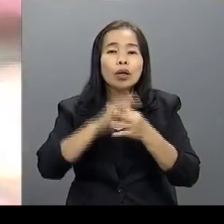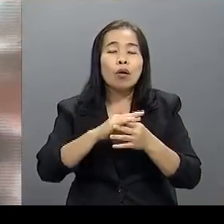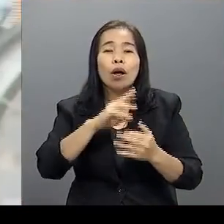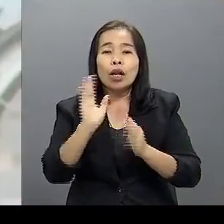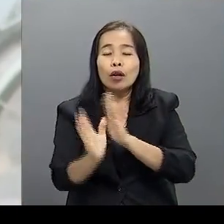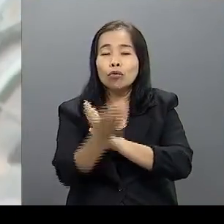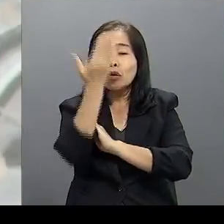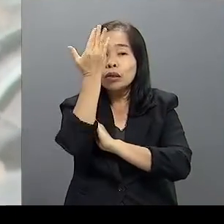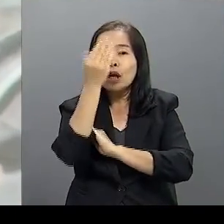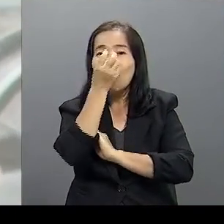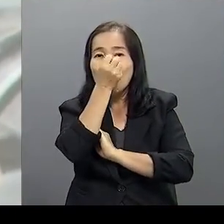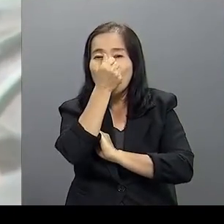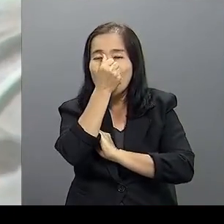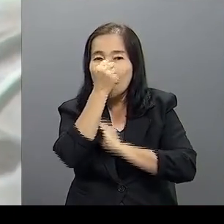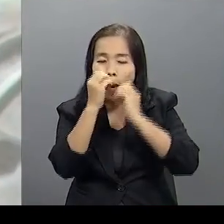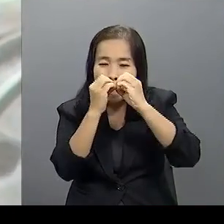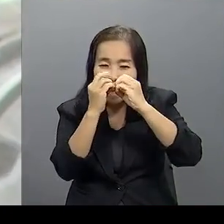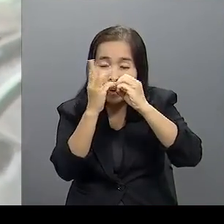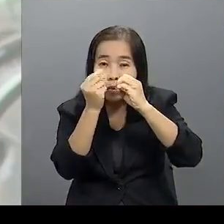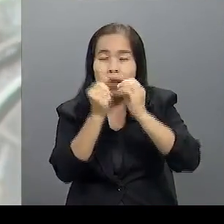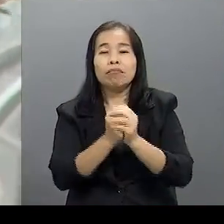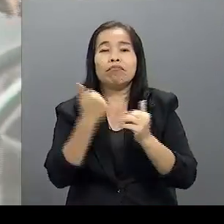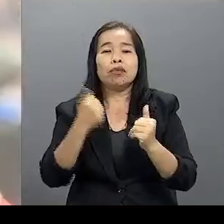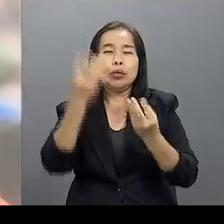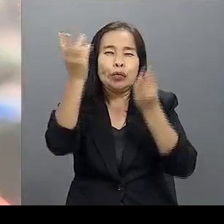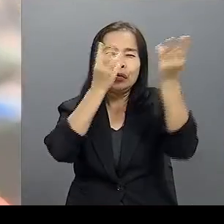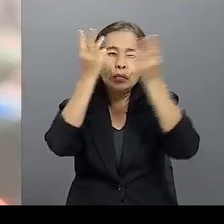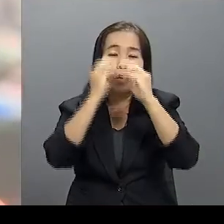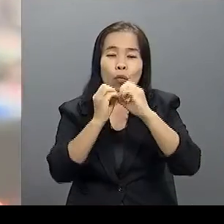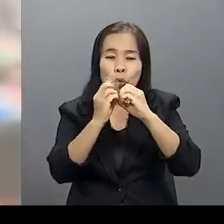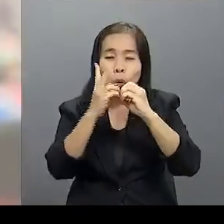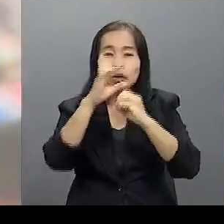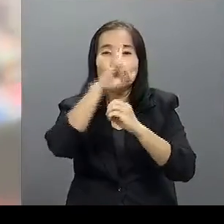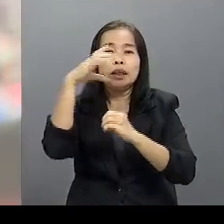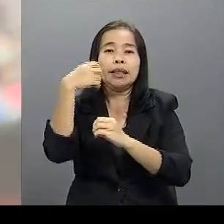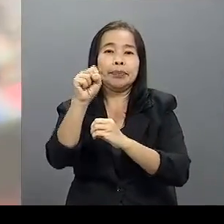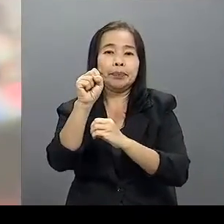บวาปริมาณฝุน 2.5 มีค่า 110 มิโครกรัมต่อลกบาเมตร